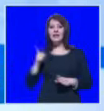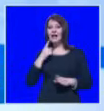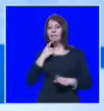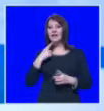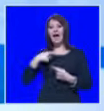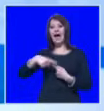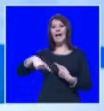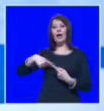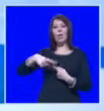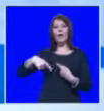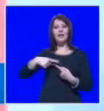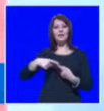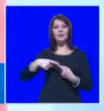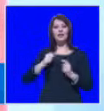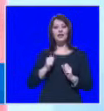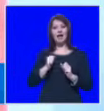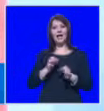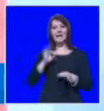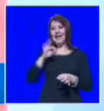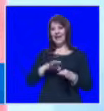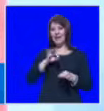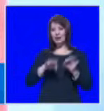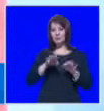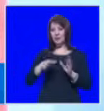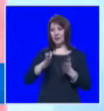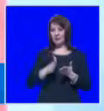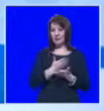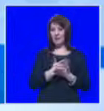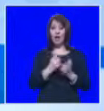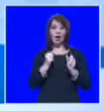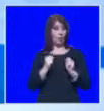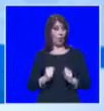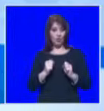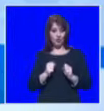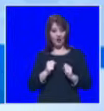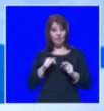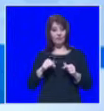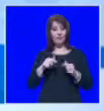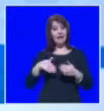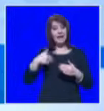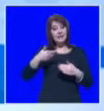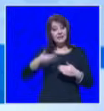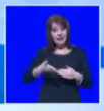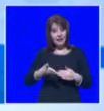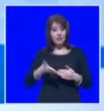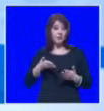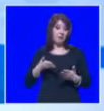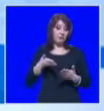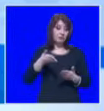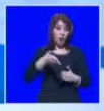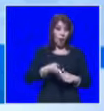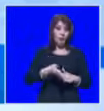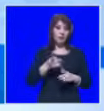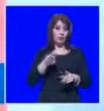евроизборите. Вярно ли е това? Не мисля. Тоест да очакваме това да е следващия ход, който ще